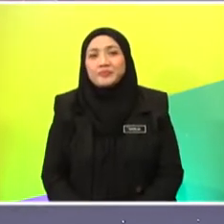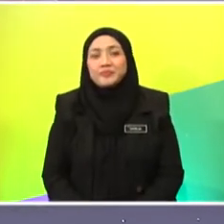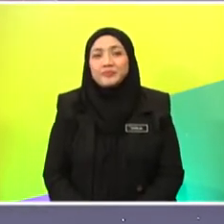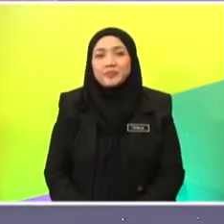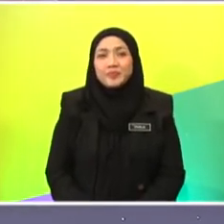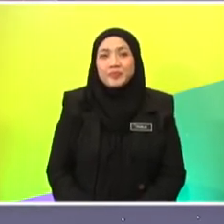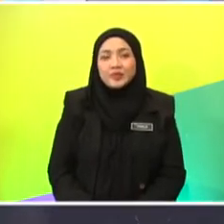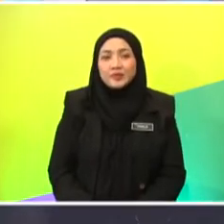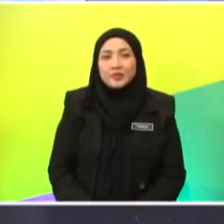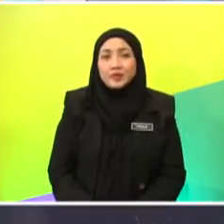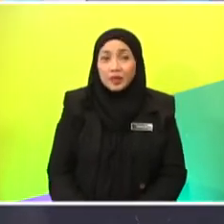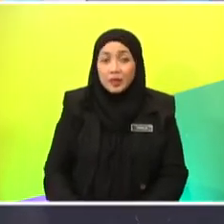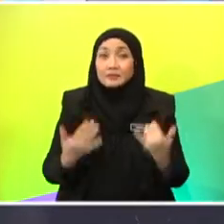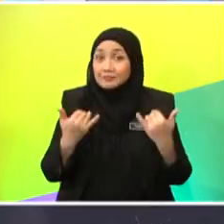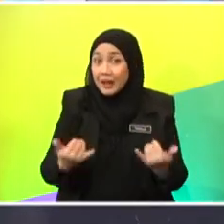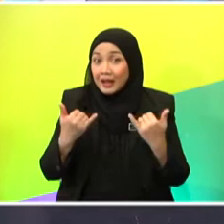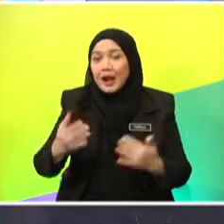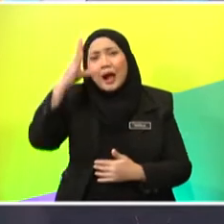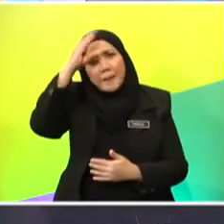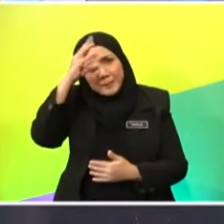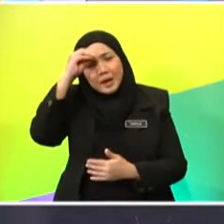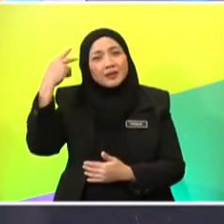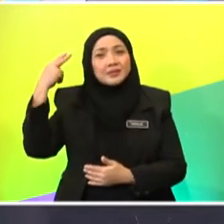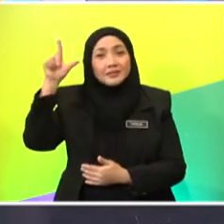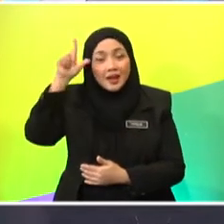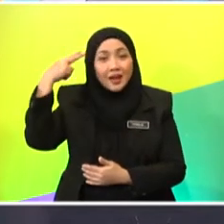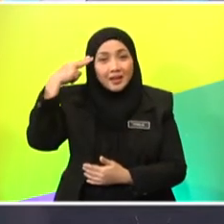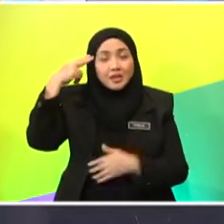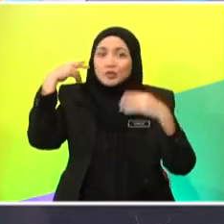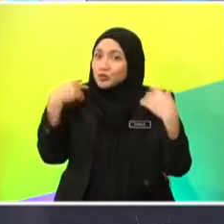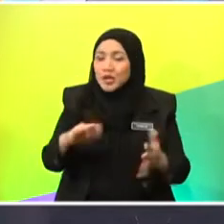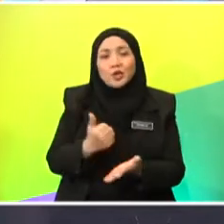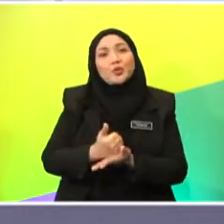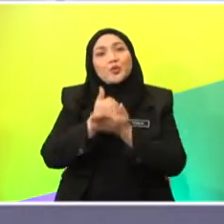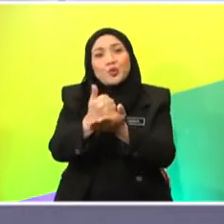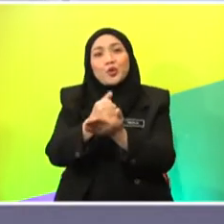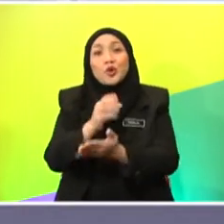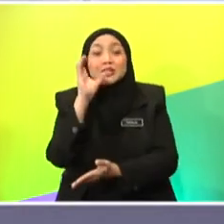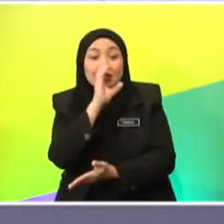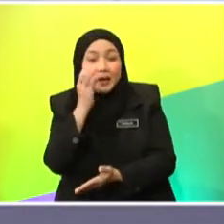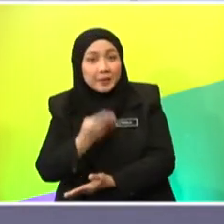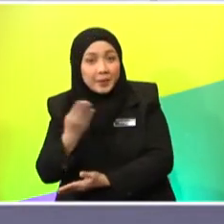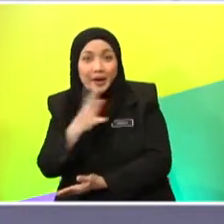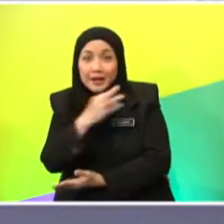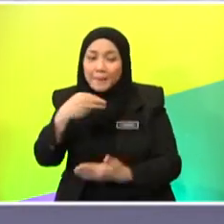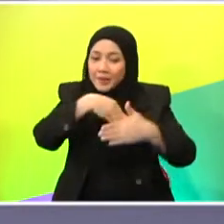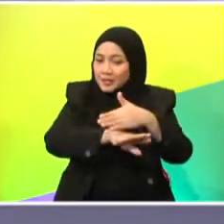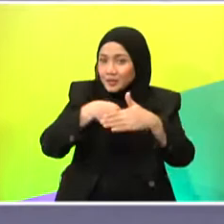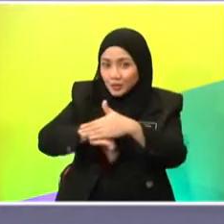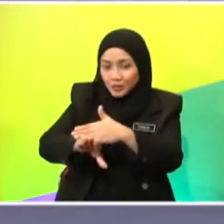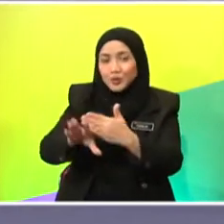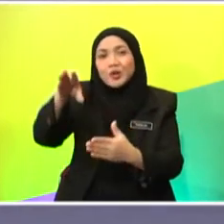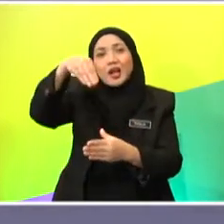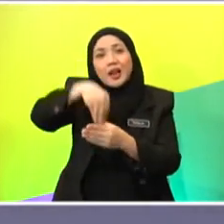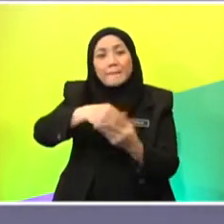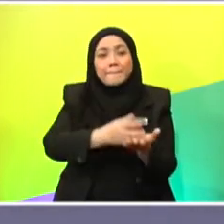Cikgu Abang Hakim callum ada tolong kita masukkan objek berwarna ke dalam balang yang betul